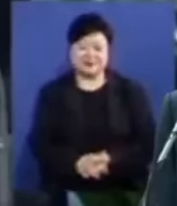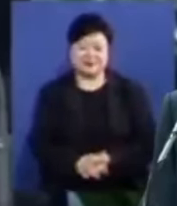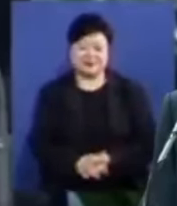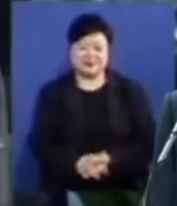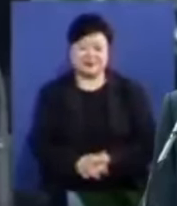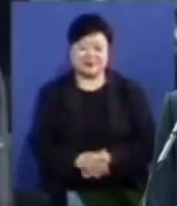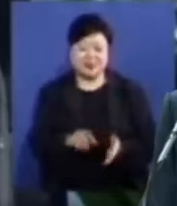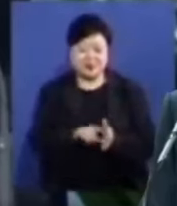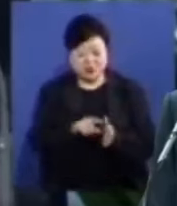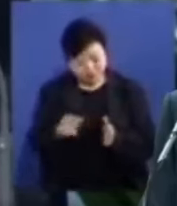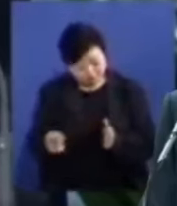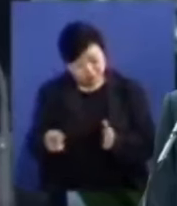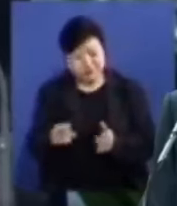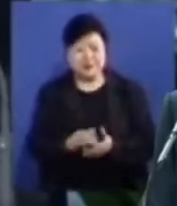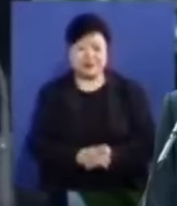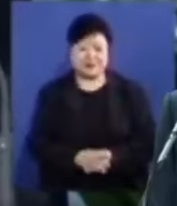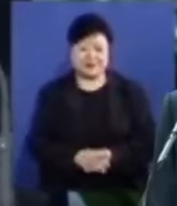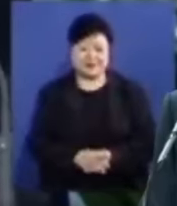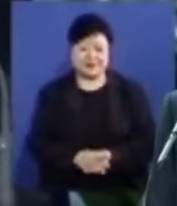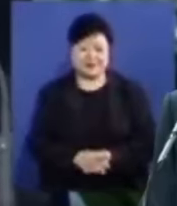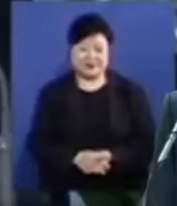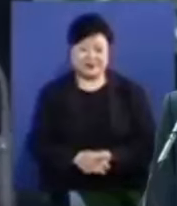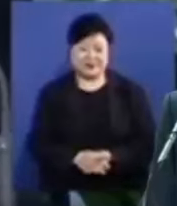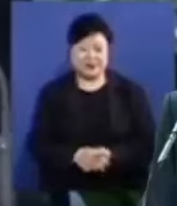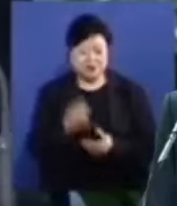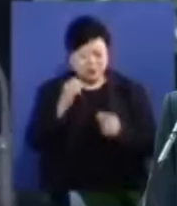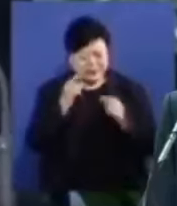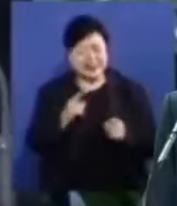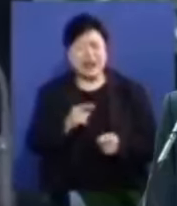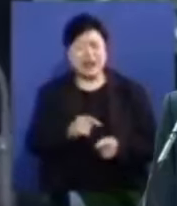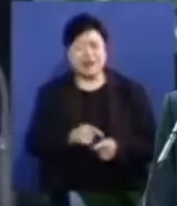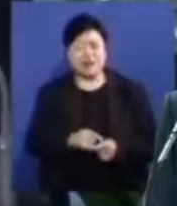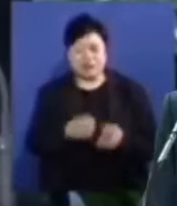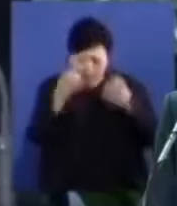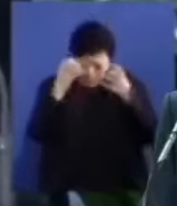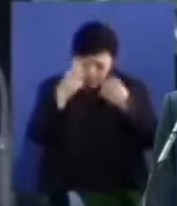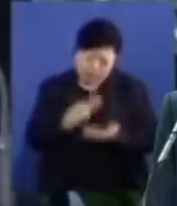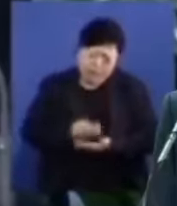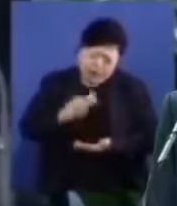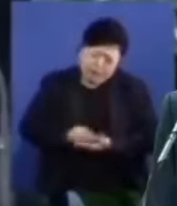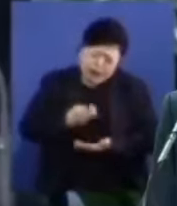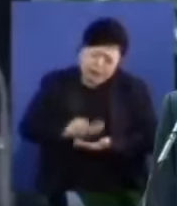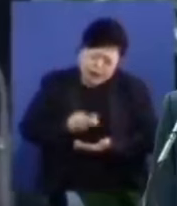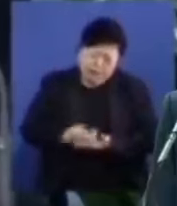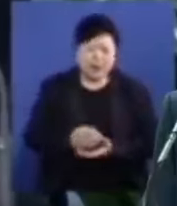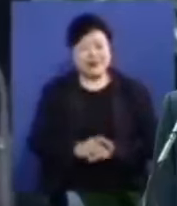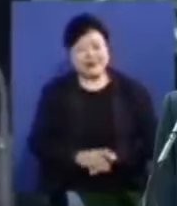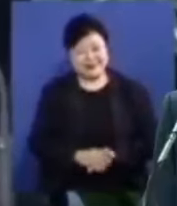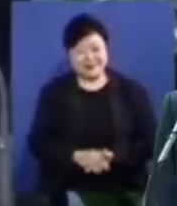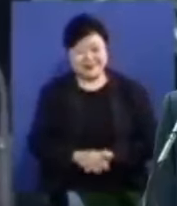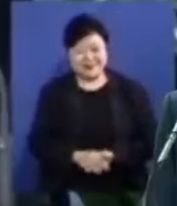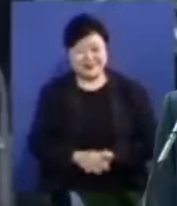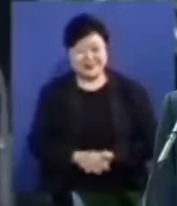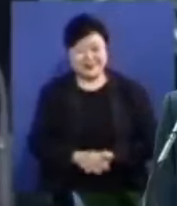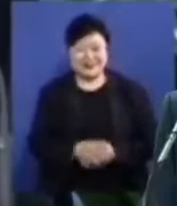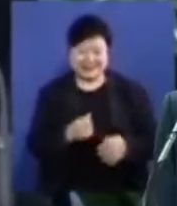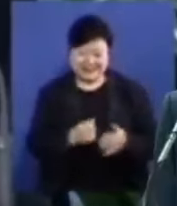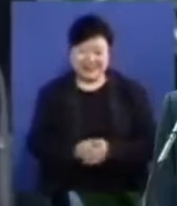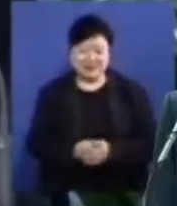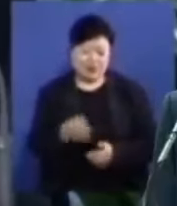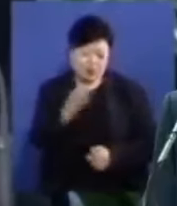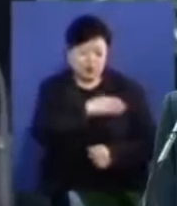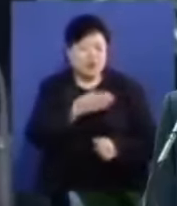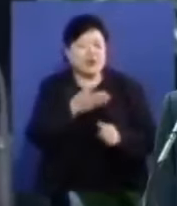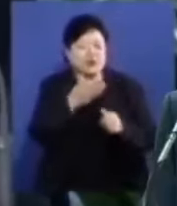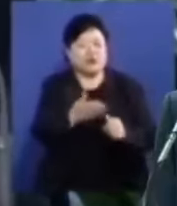또 신앙이 떨어지면 못 살겠다고 또 온갖 몸부림을 치고 부르짖고, 그러니 잘 되게